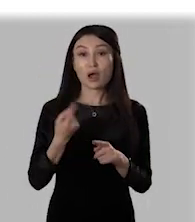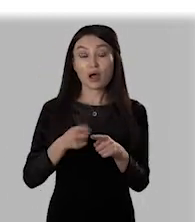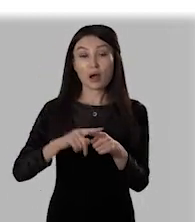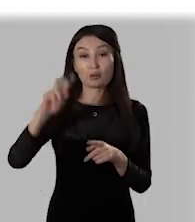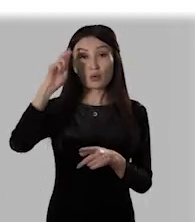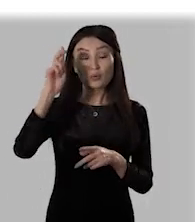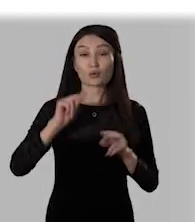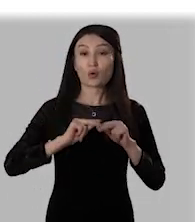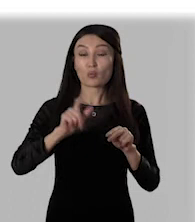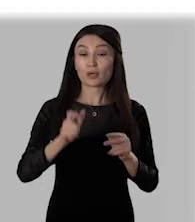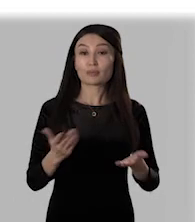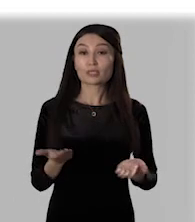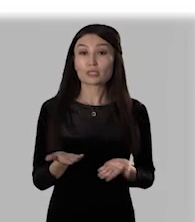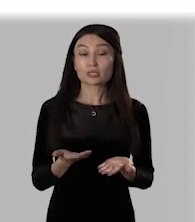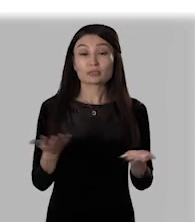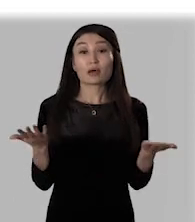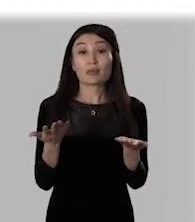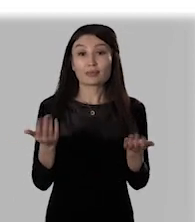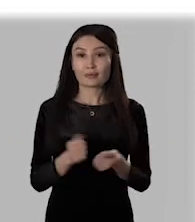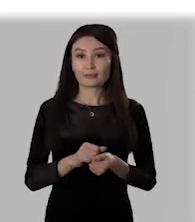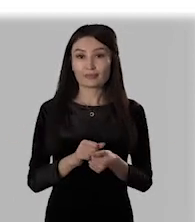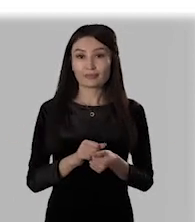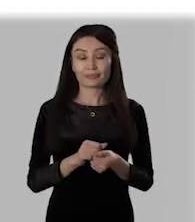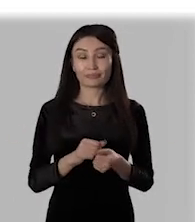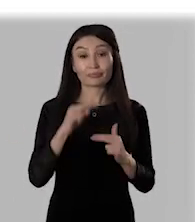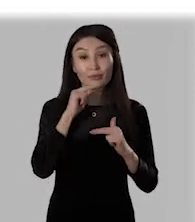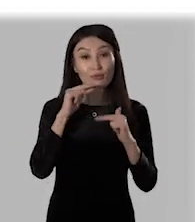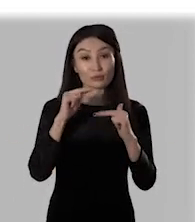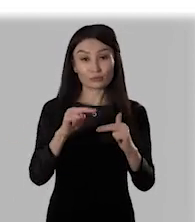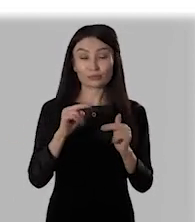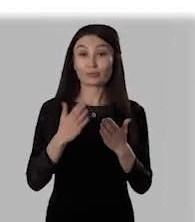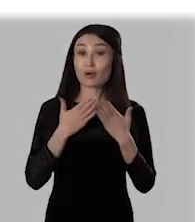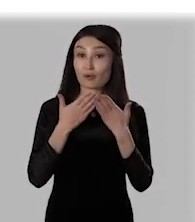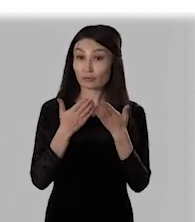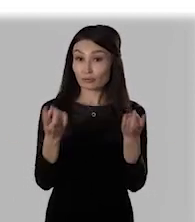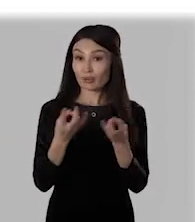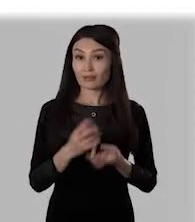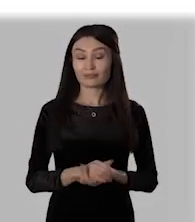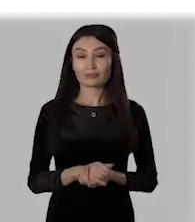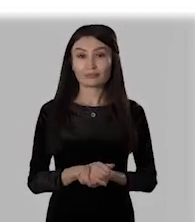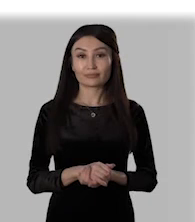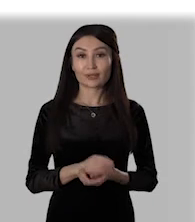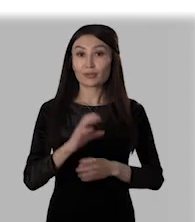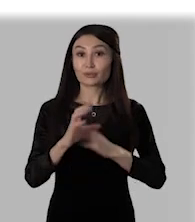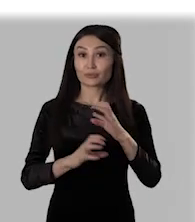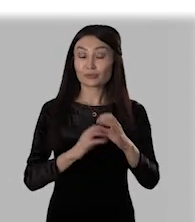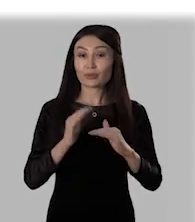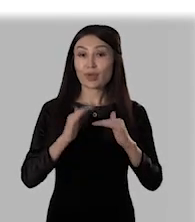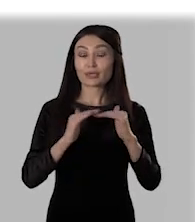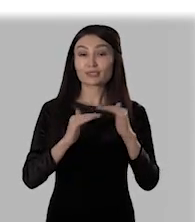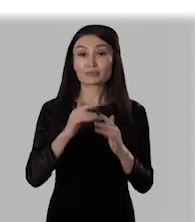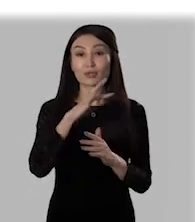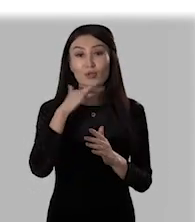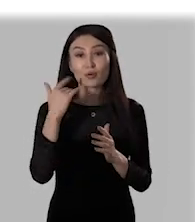өлкөдөгү мугалимдердин жашоосу кандай? Көңүл буруп окугула. Дүйнөдө кесиптин